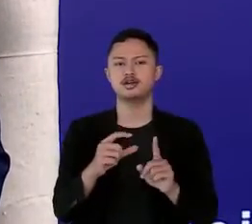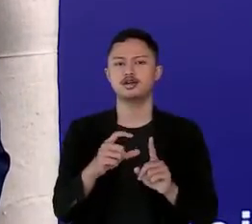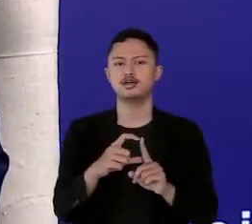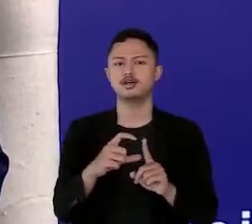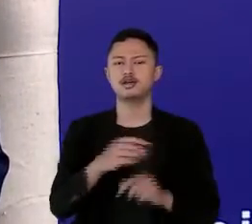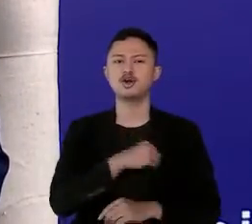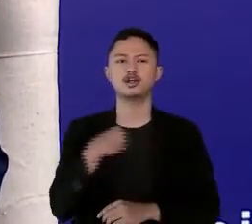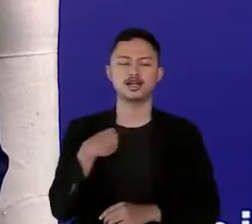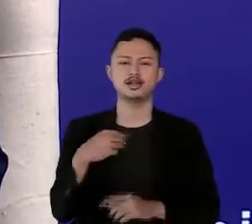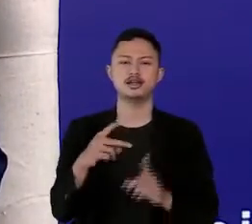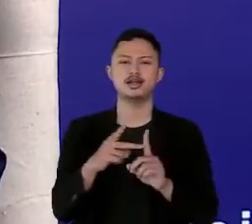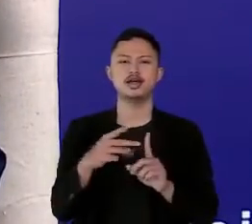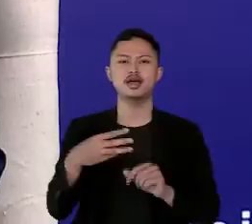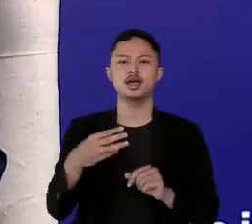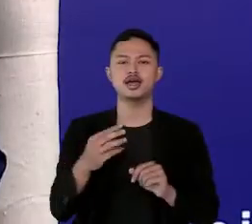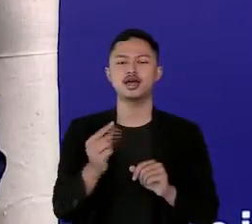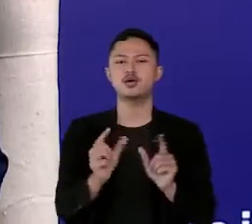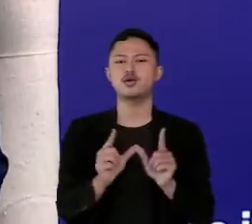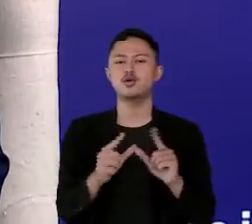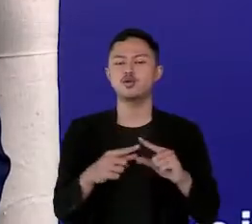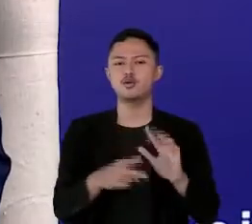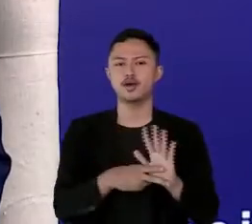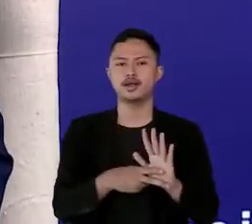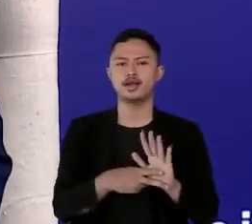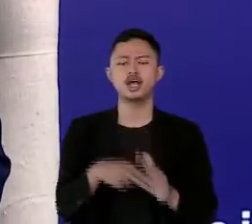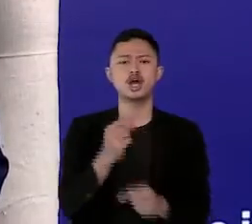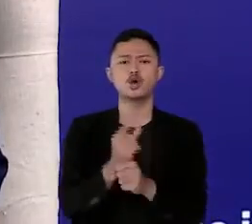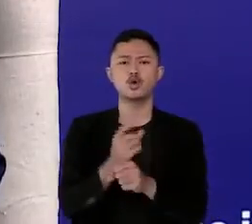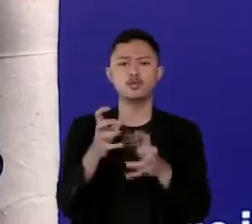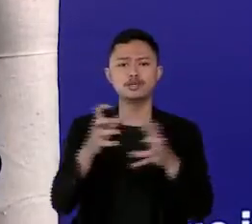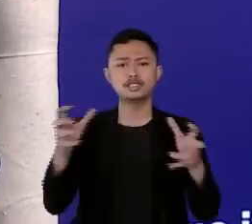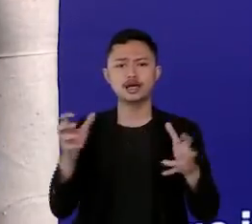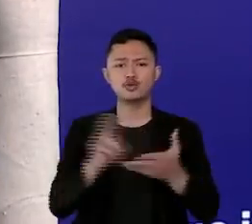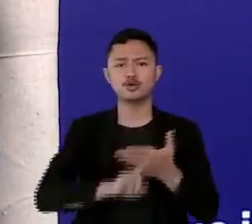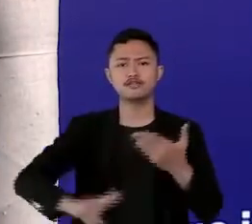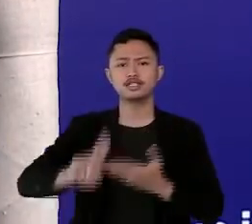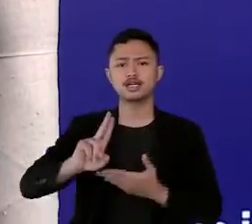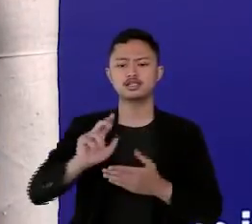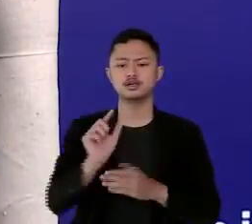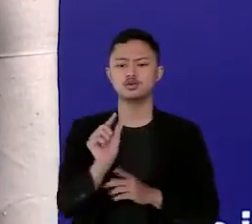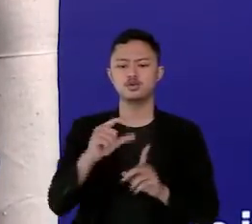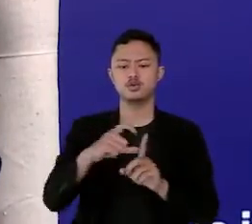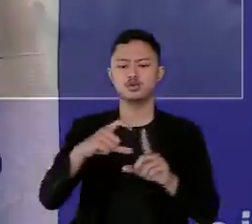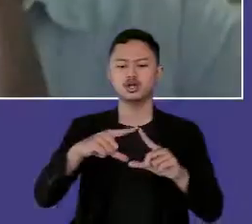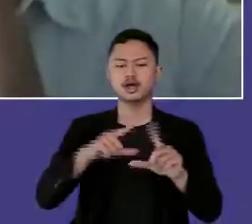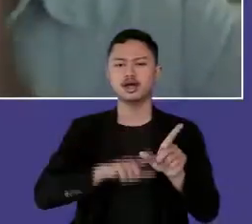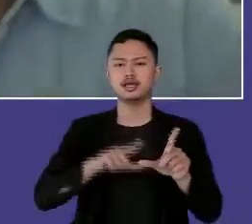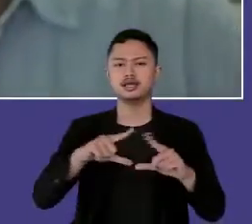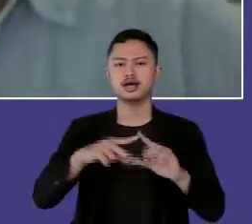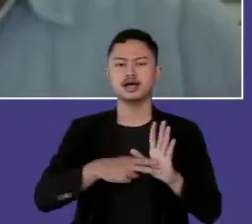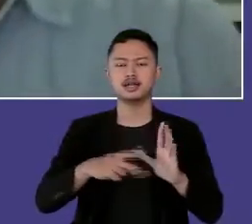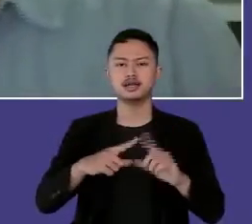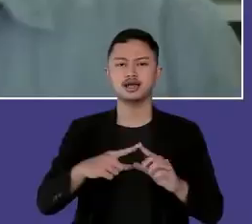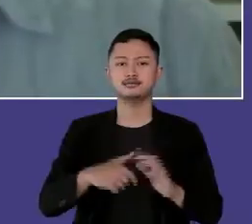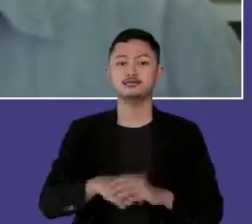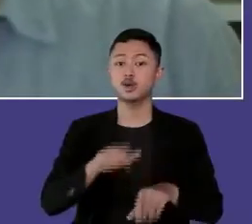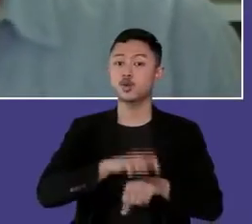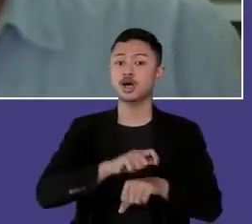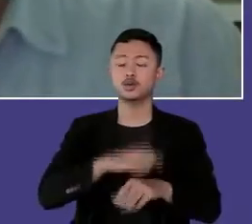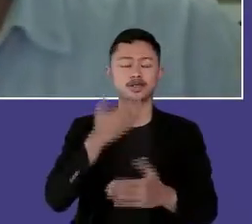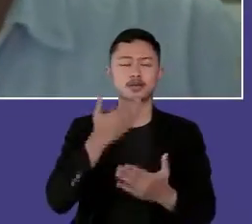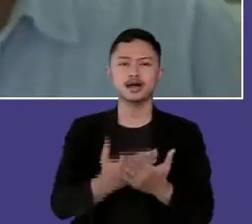Mahardika ahli virologi yang juga guru besar universitas Udayana sehat ya Prof Mardika Terima kasih untuk